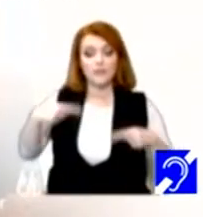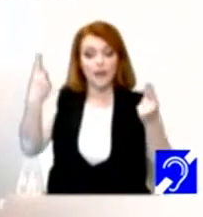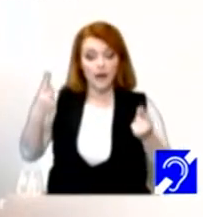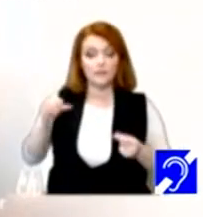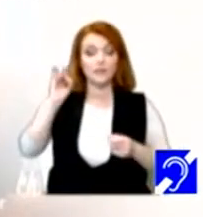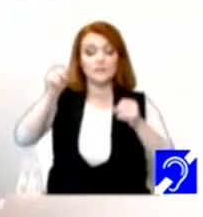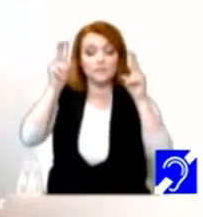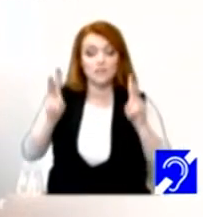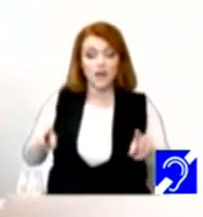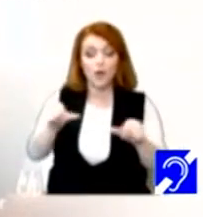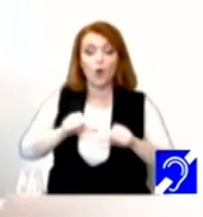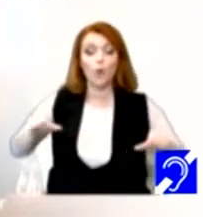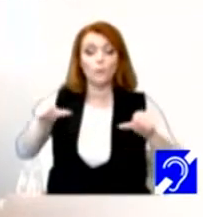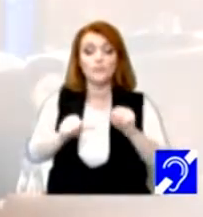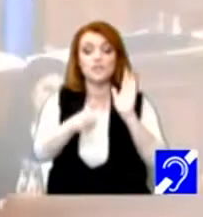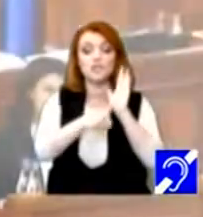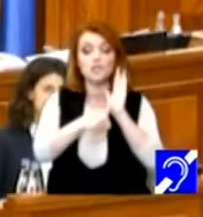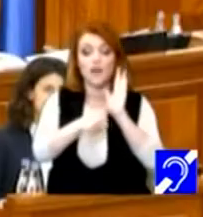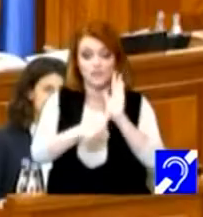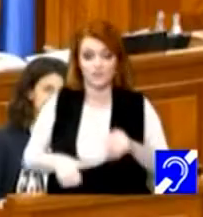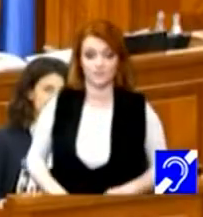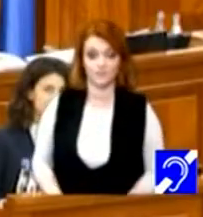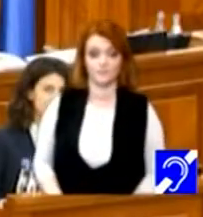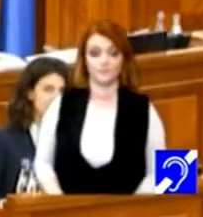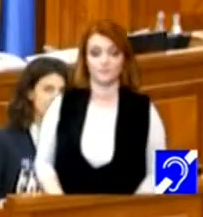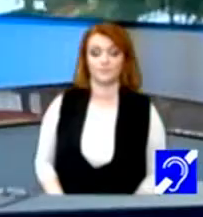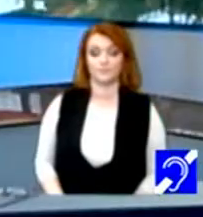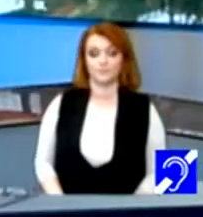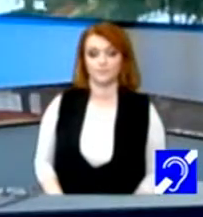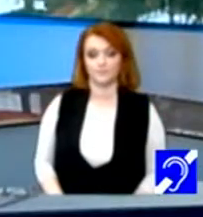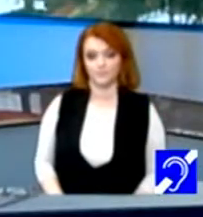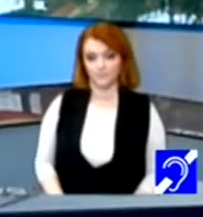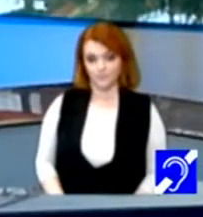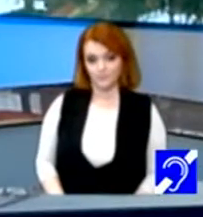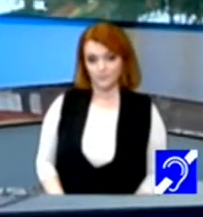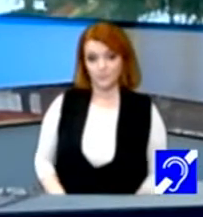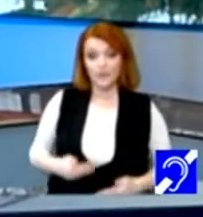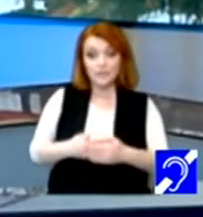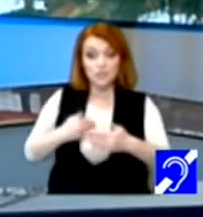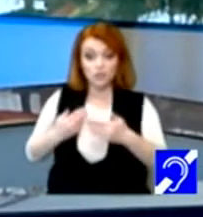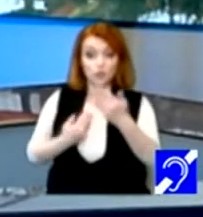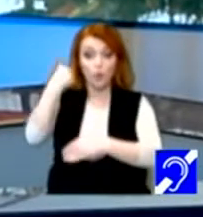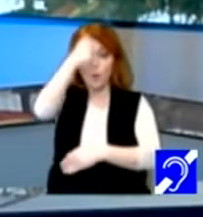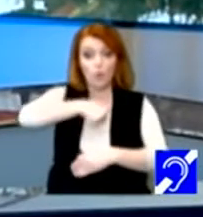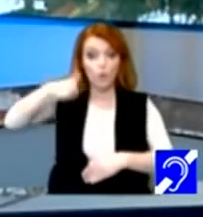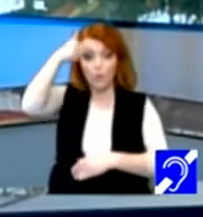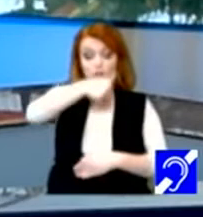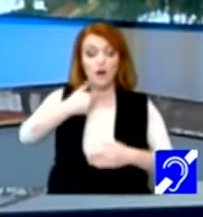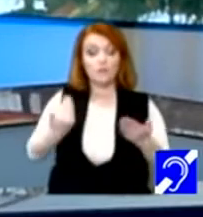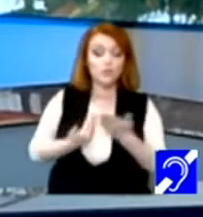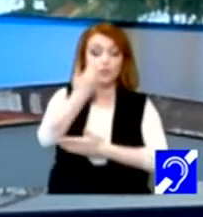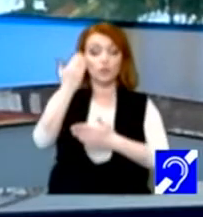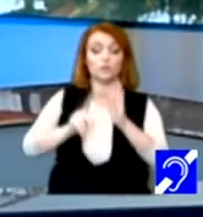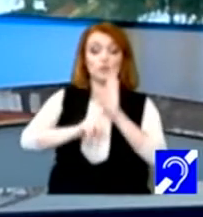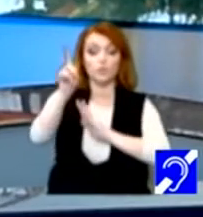comisii speciale, comisii de anchetă și grupuri de lucru. În ajunul anului nou a fost reluată circulația